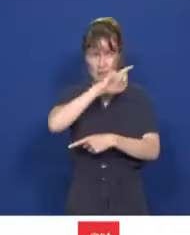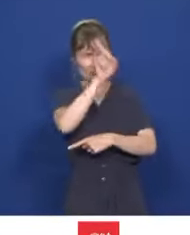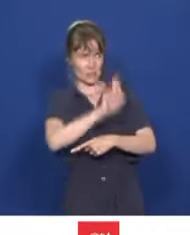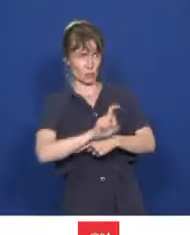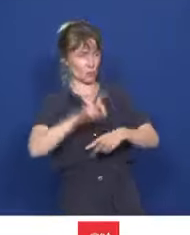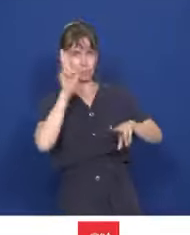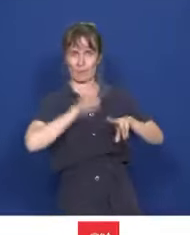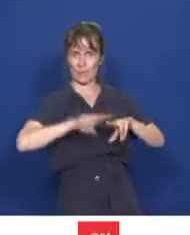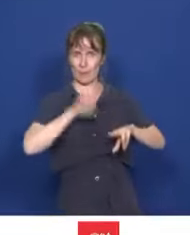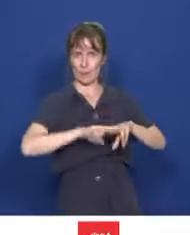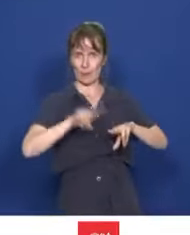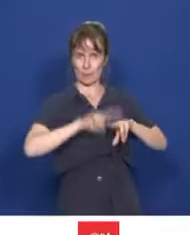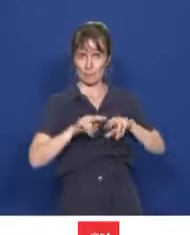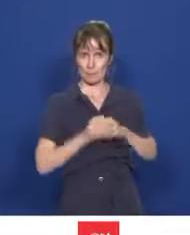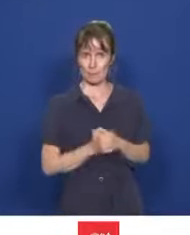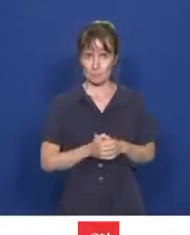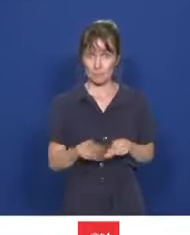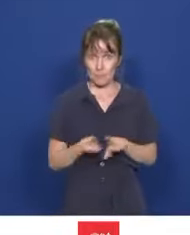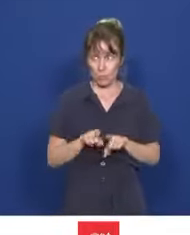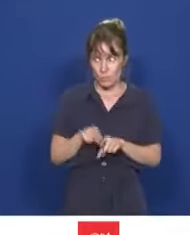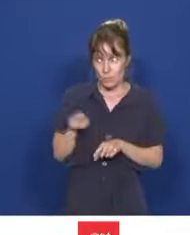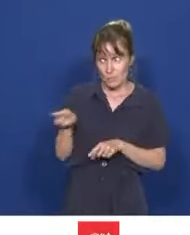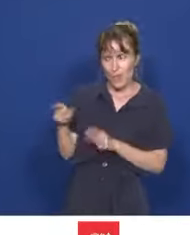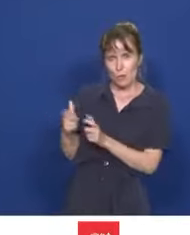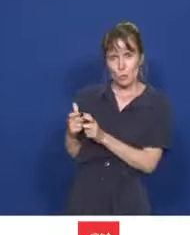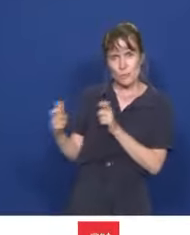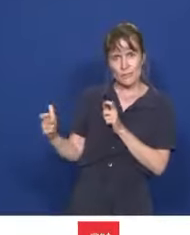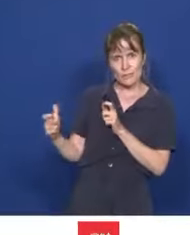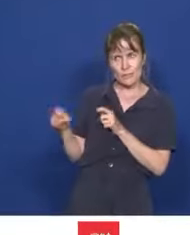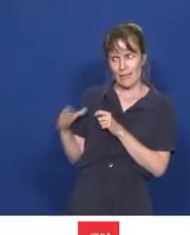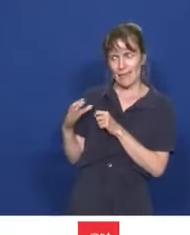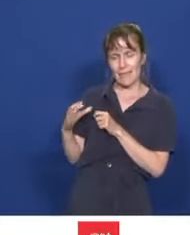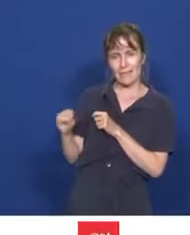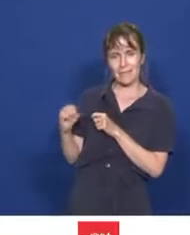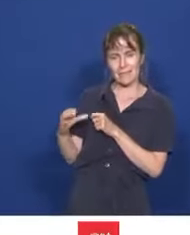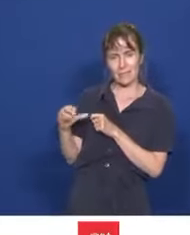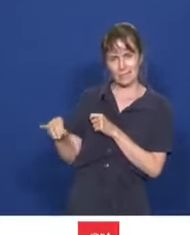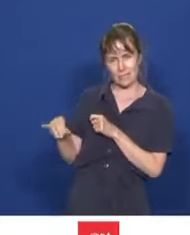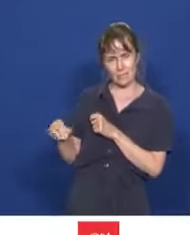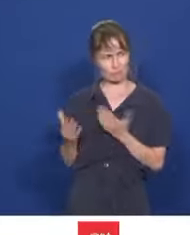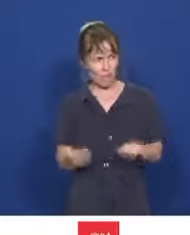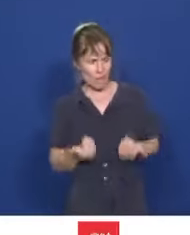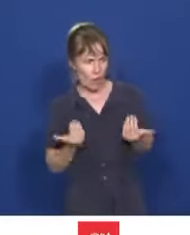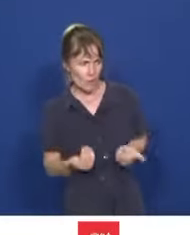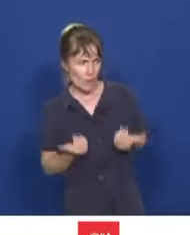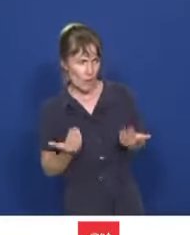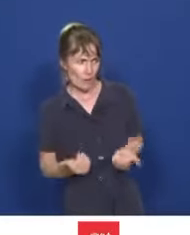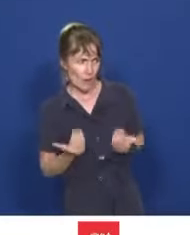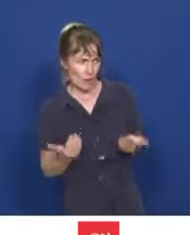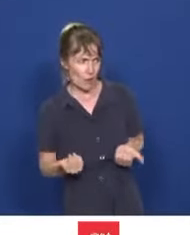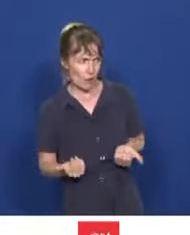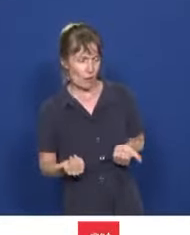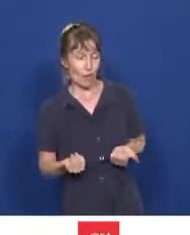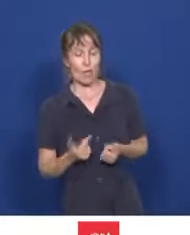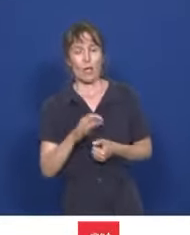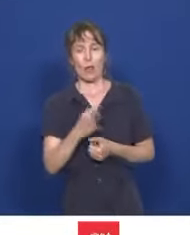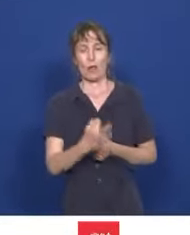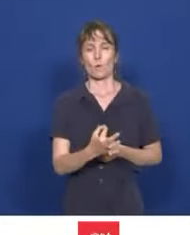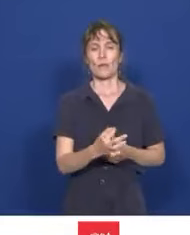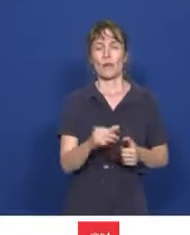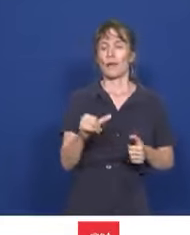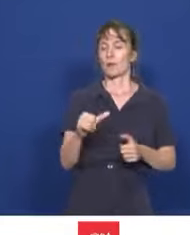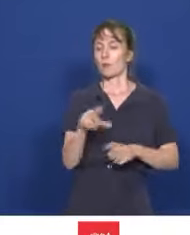Société des Rousseaux s'impatientait. Si on ne peut imputer à la ville de Lille la longueur de la procédure l'ayant opposée à AXA,